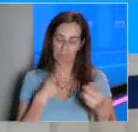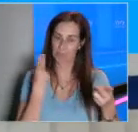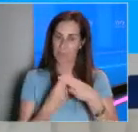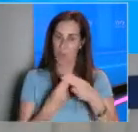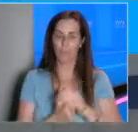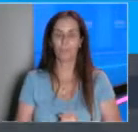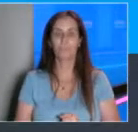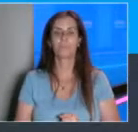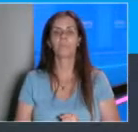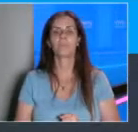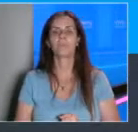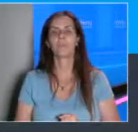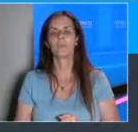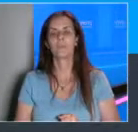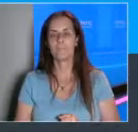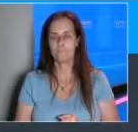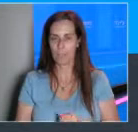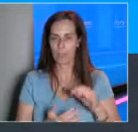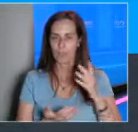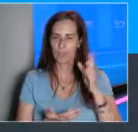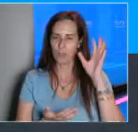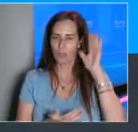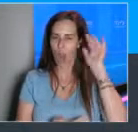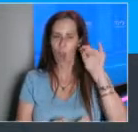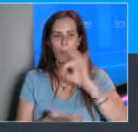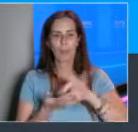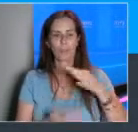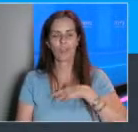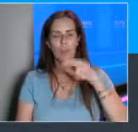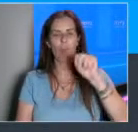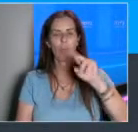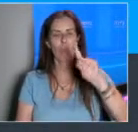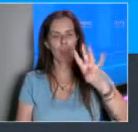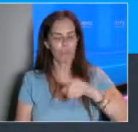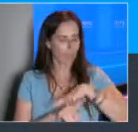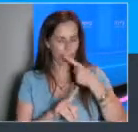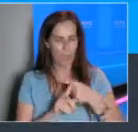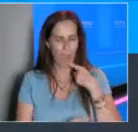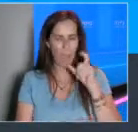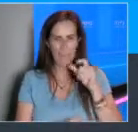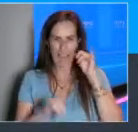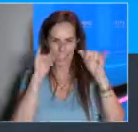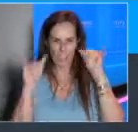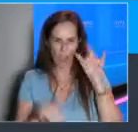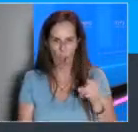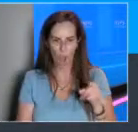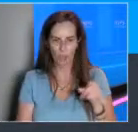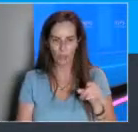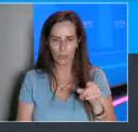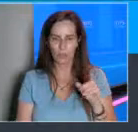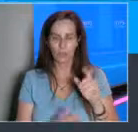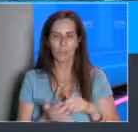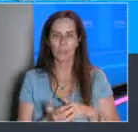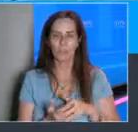וקרבה. תנו בעניין הזה, כתבנו נדב אלימלך, שלום לך. ערב טוב, עידן. עד כה המילה צרחות זוהתה עם גברת